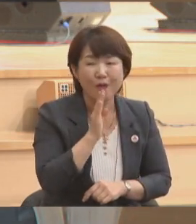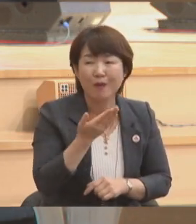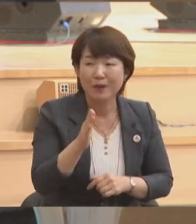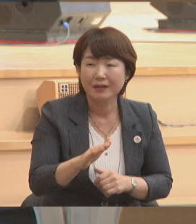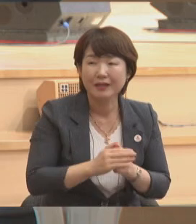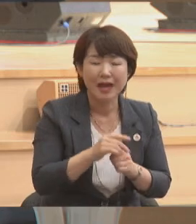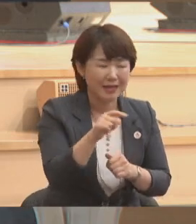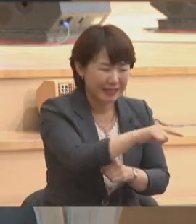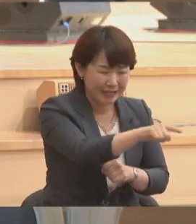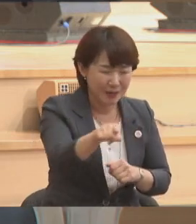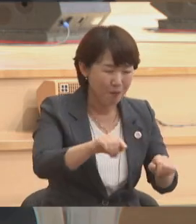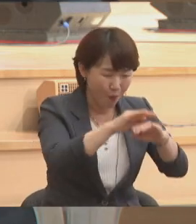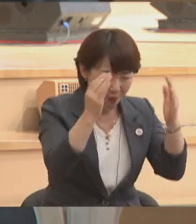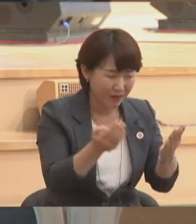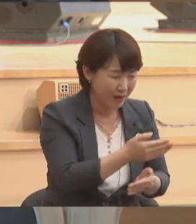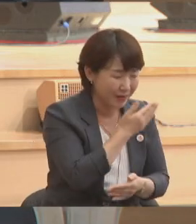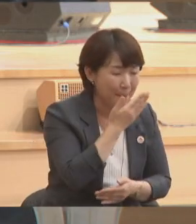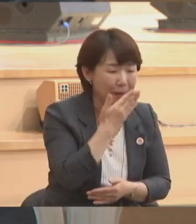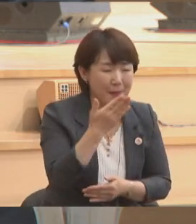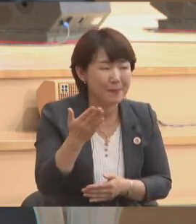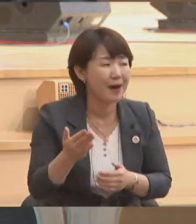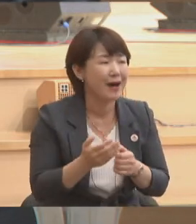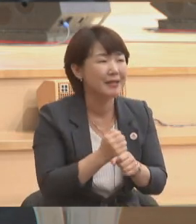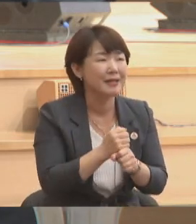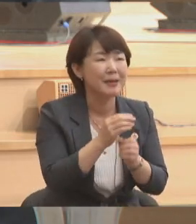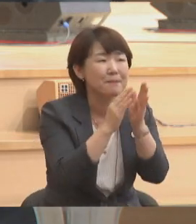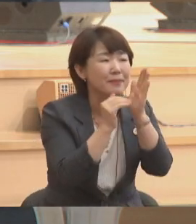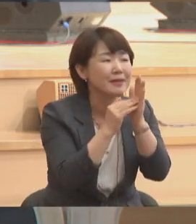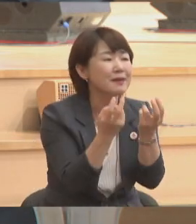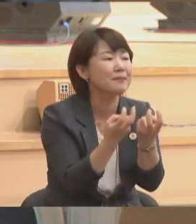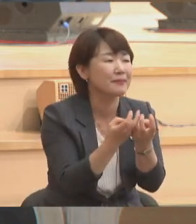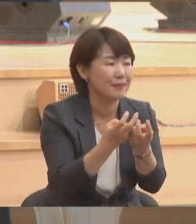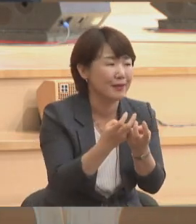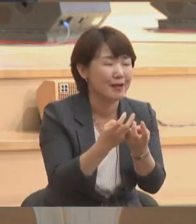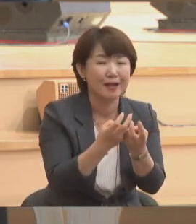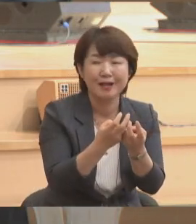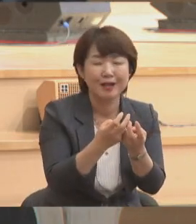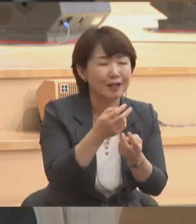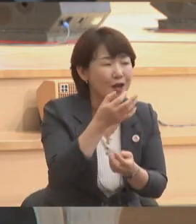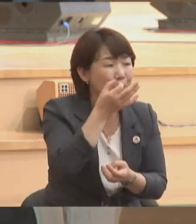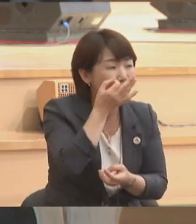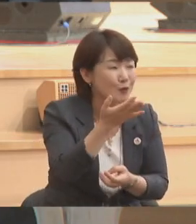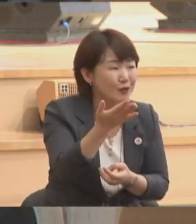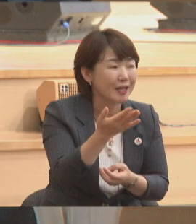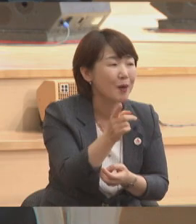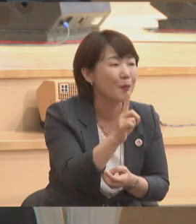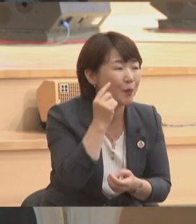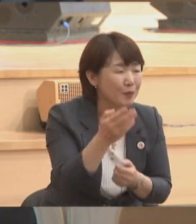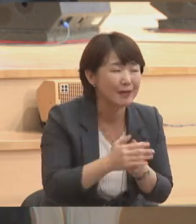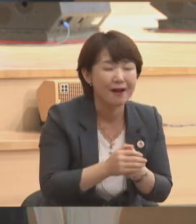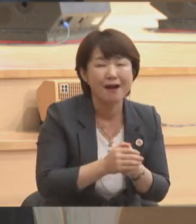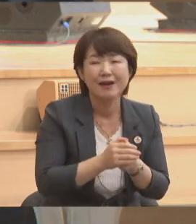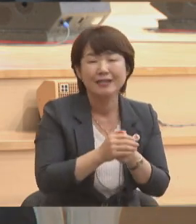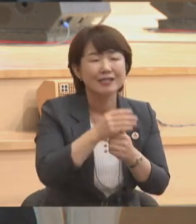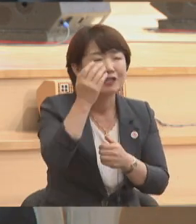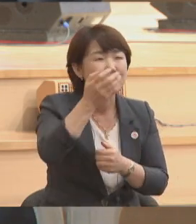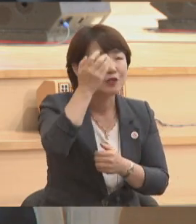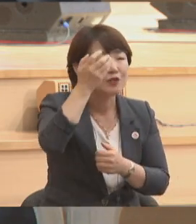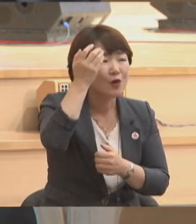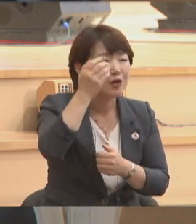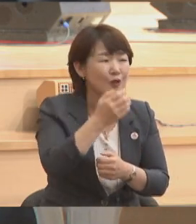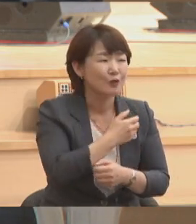그 모든 것들을 가능케 하는 비법을 소개하고 있는 조커가 뭐냐? 성령 충만을 소개하는